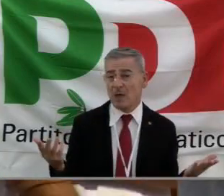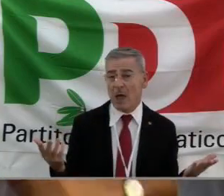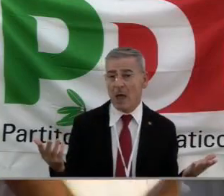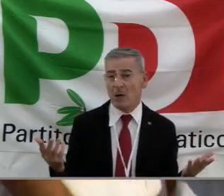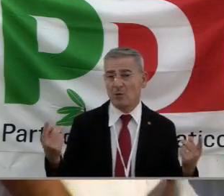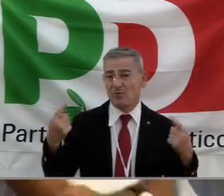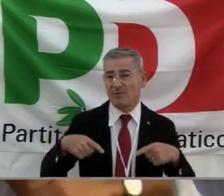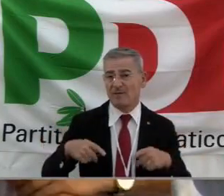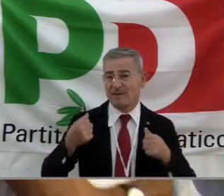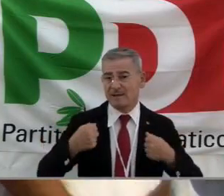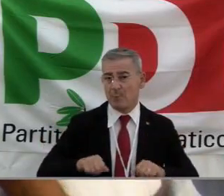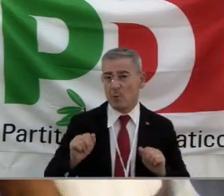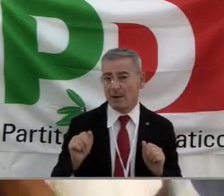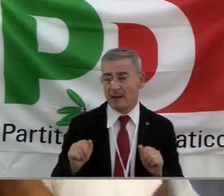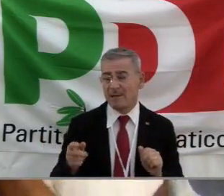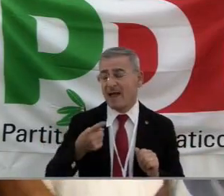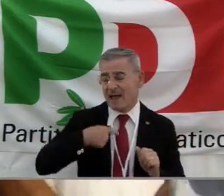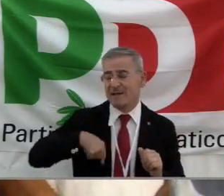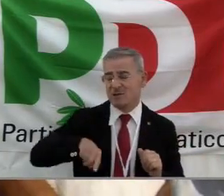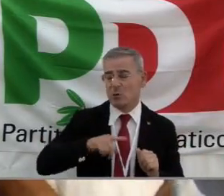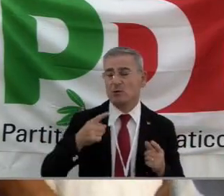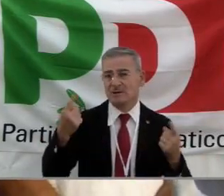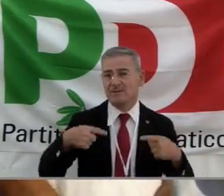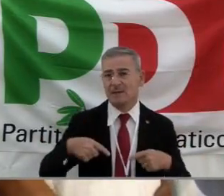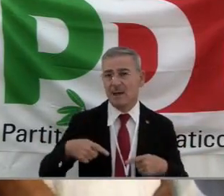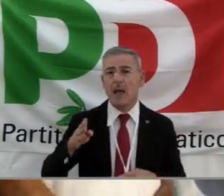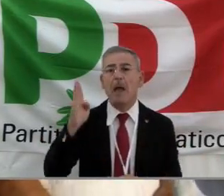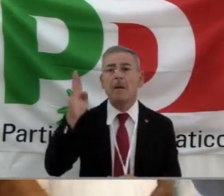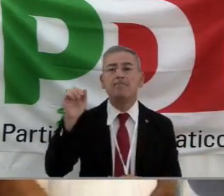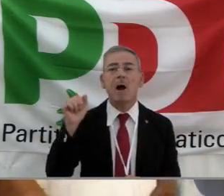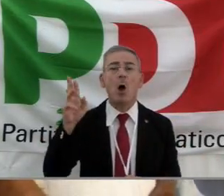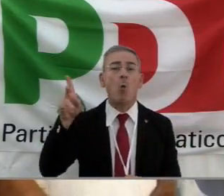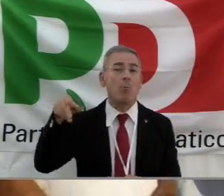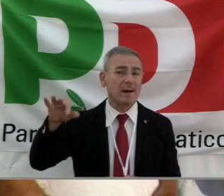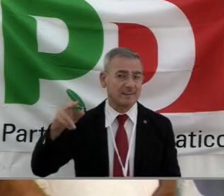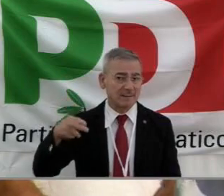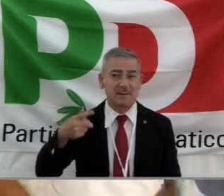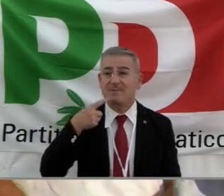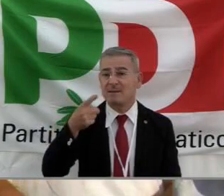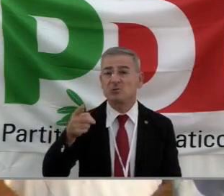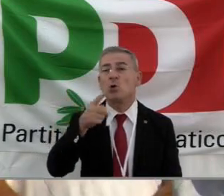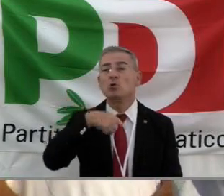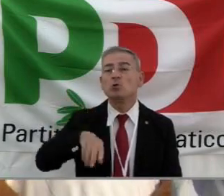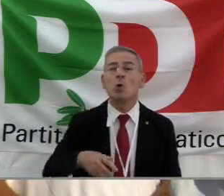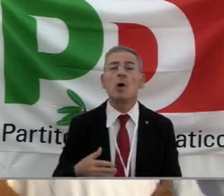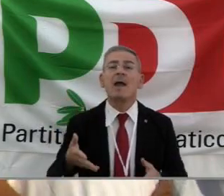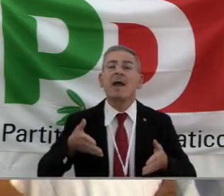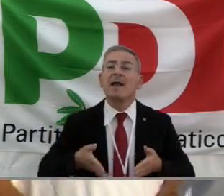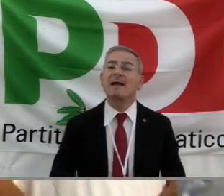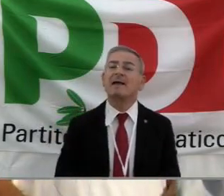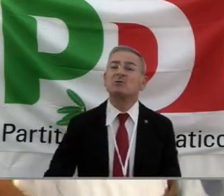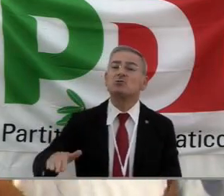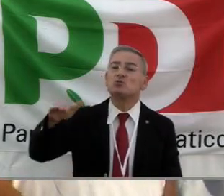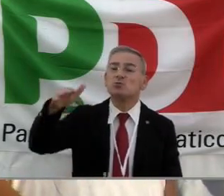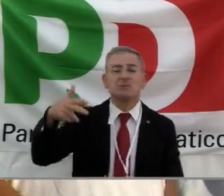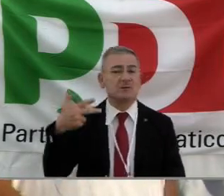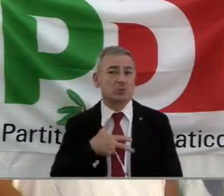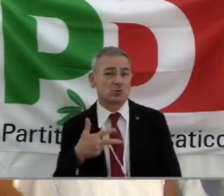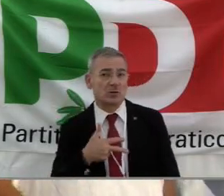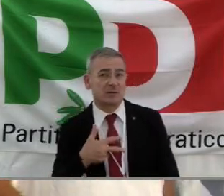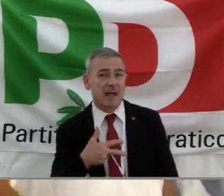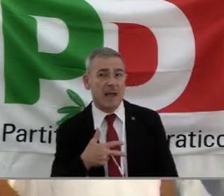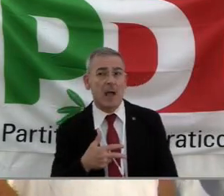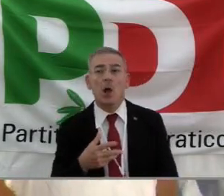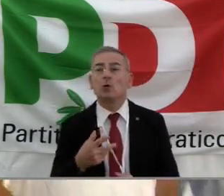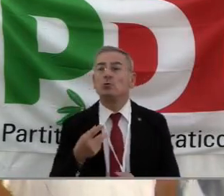oggi, anche della nostra sfida. Quando Bauman dice noi siamo cresciuti in una società dove si